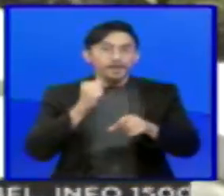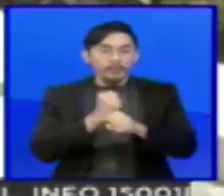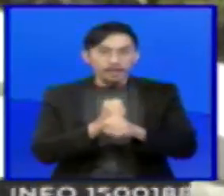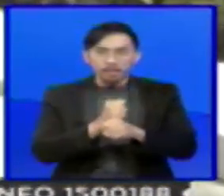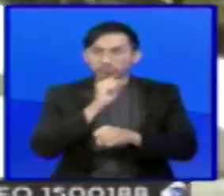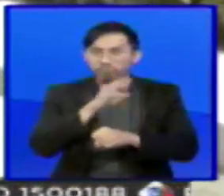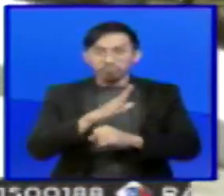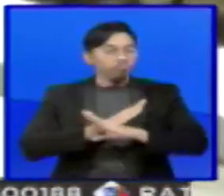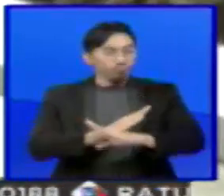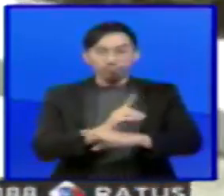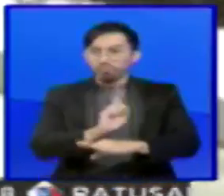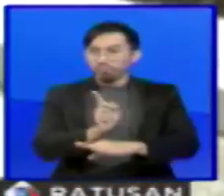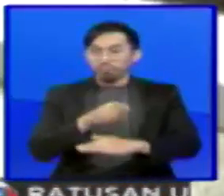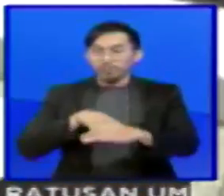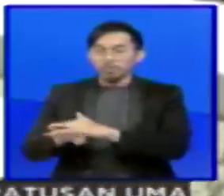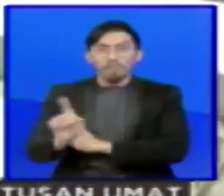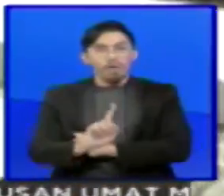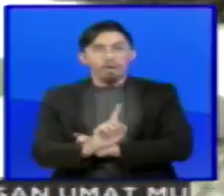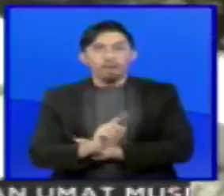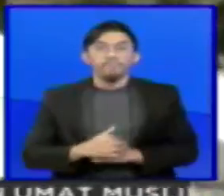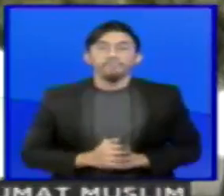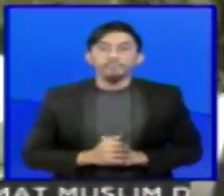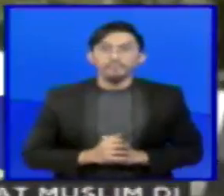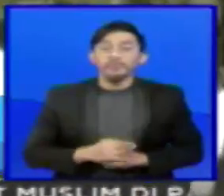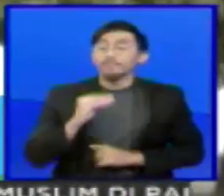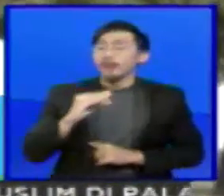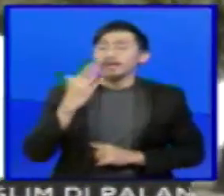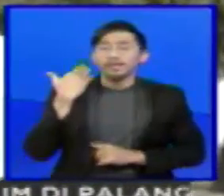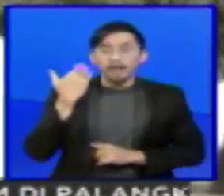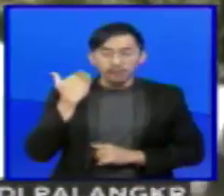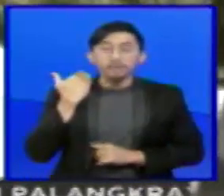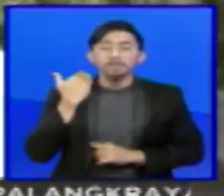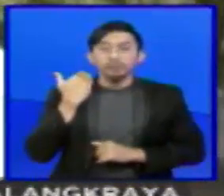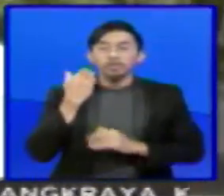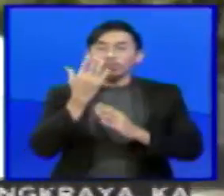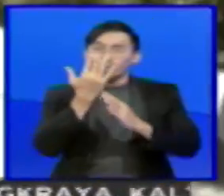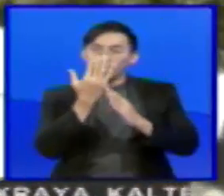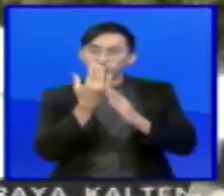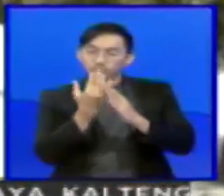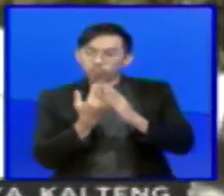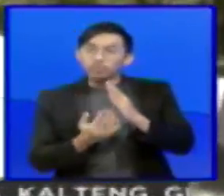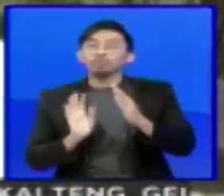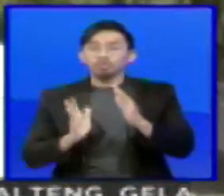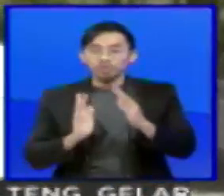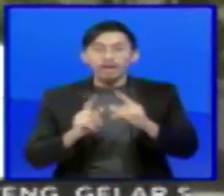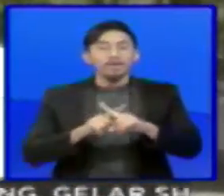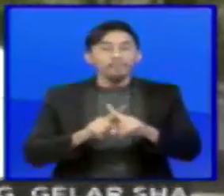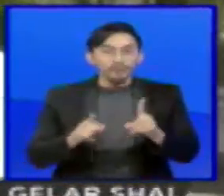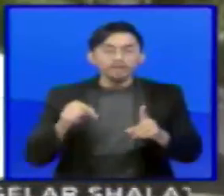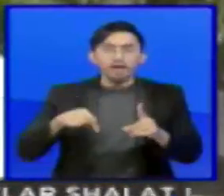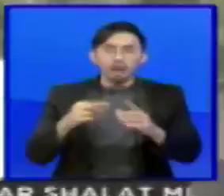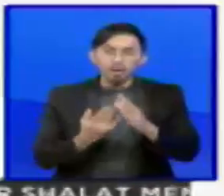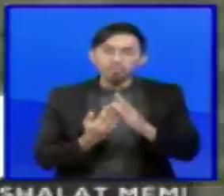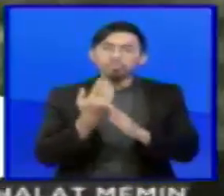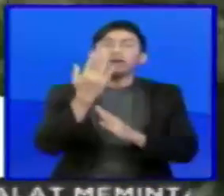Fluktuatif, tadi pagi agak turun, sekarang udah naik lagi. Jadi mohon maaf untuk para wisata, mungkin hanya batas ini